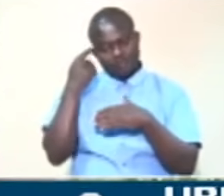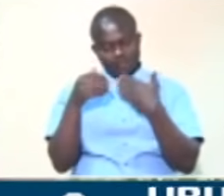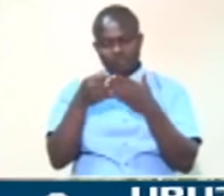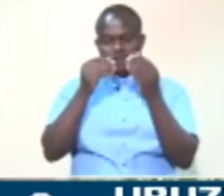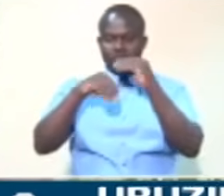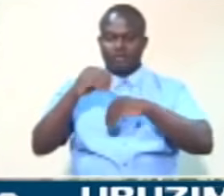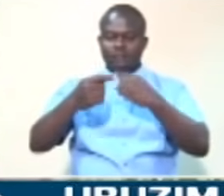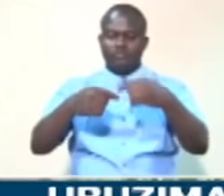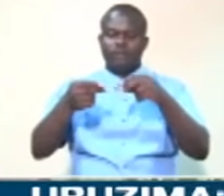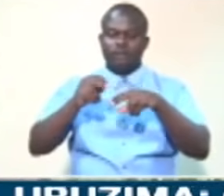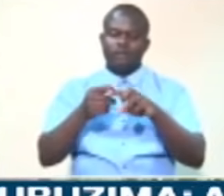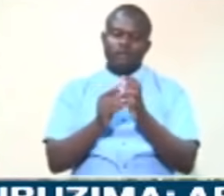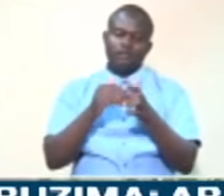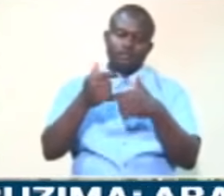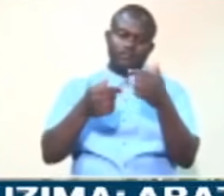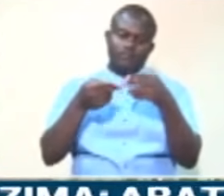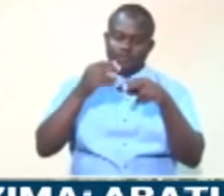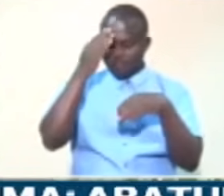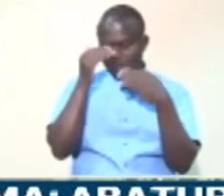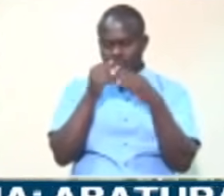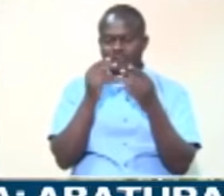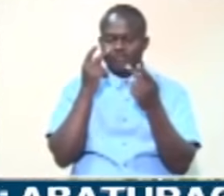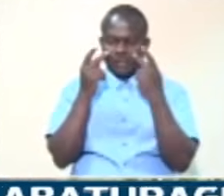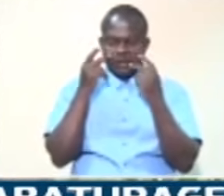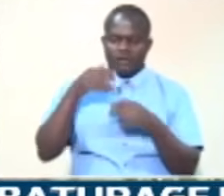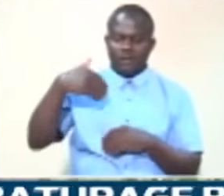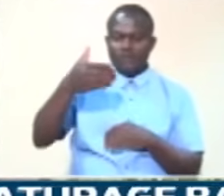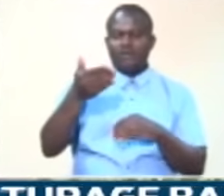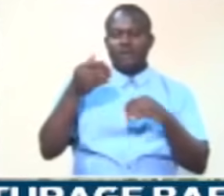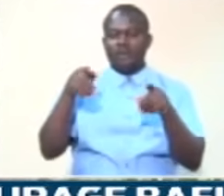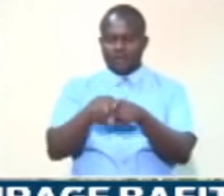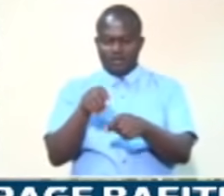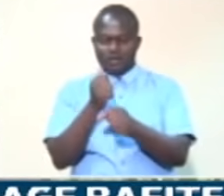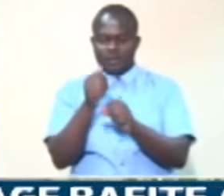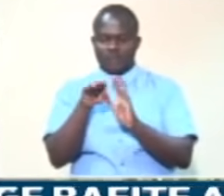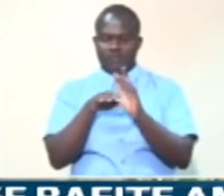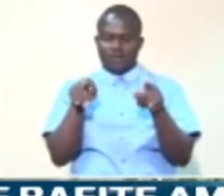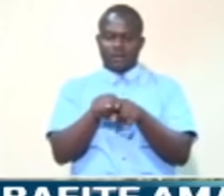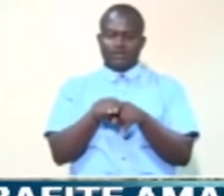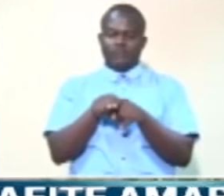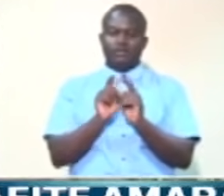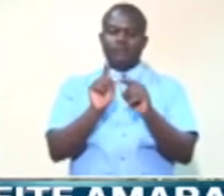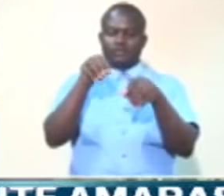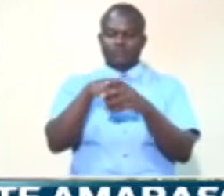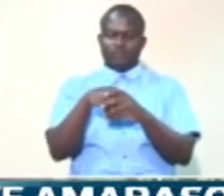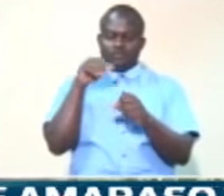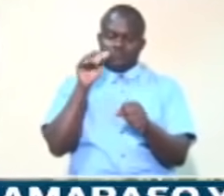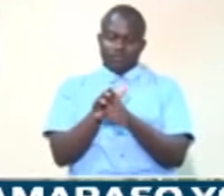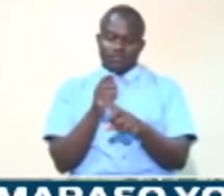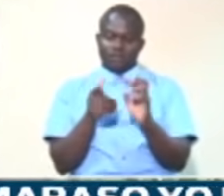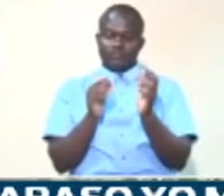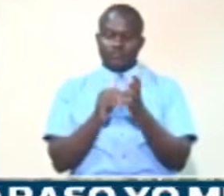wakomeje kubaho n'ubuzakomeza kubaho, kuko tubibona buri gihe uko dukoze ino gahunda barayitabira ari benshi. Icya kabiri,